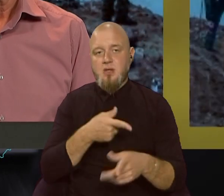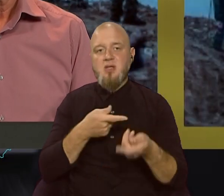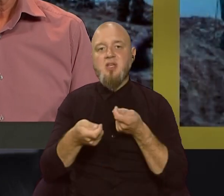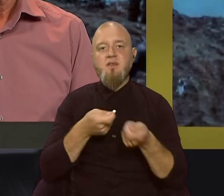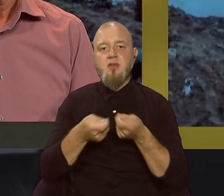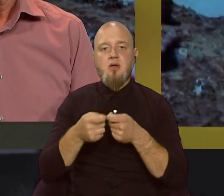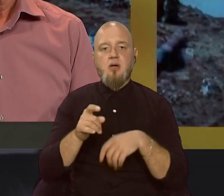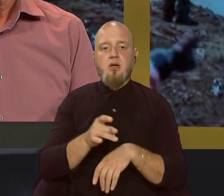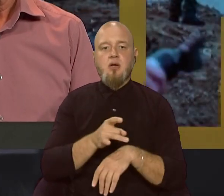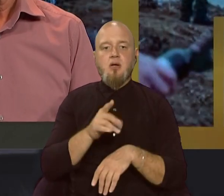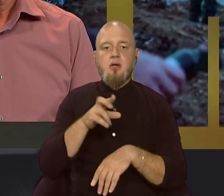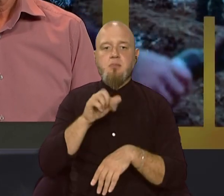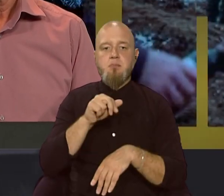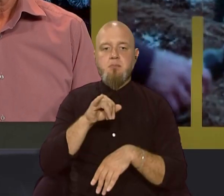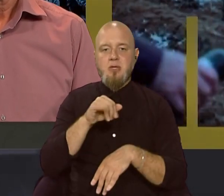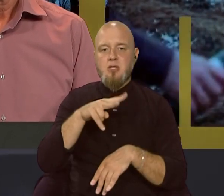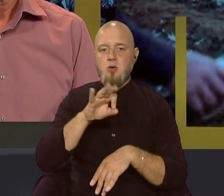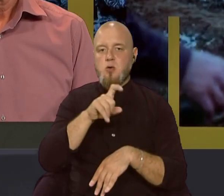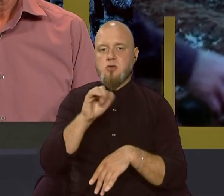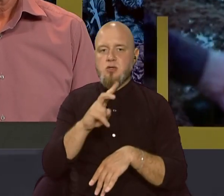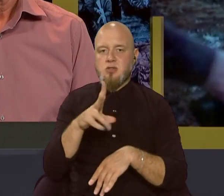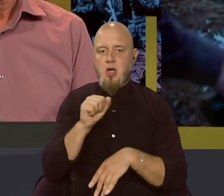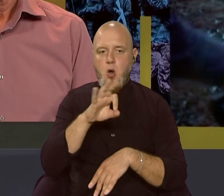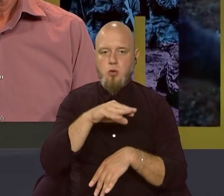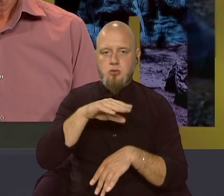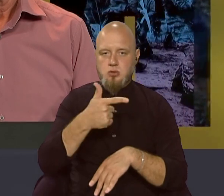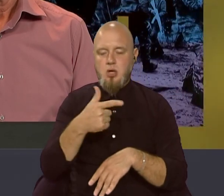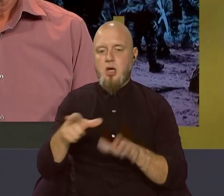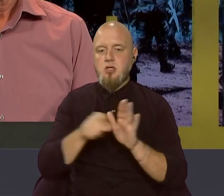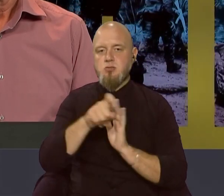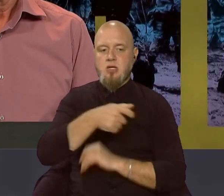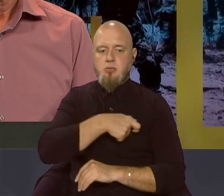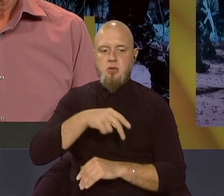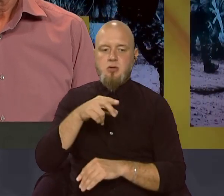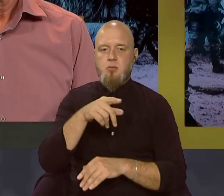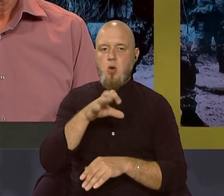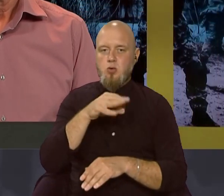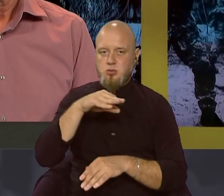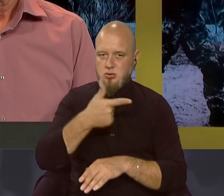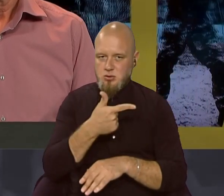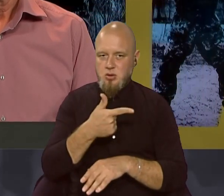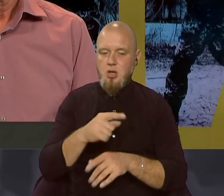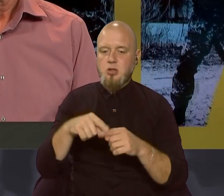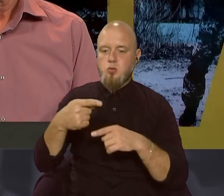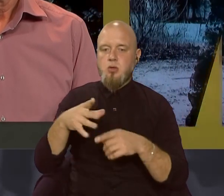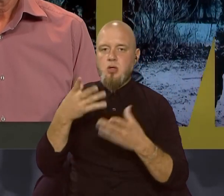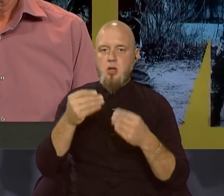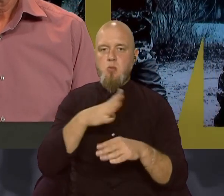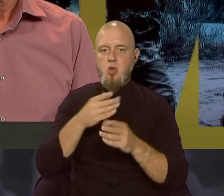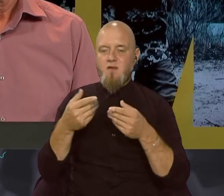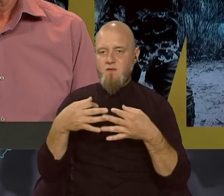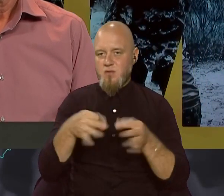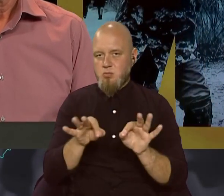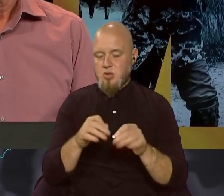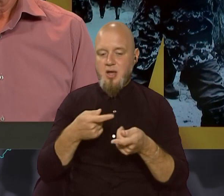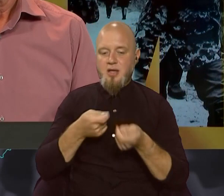керівник Білозерської ОТГ разом з депутатом Білозерської ОТГ. На наступний день була випущена.